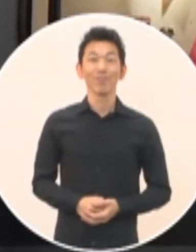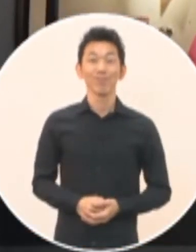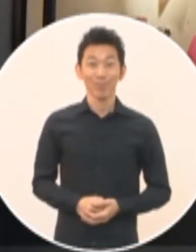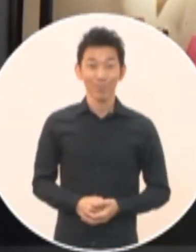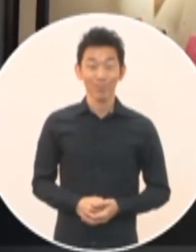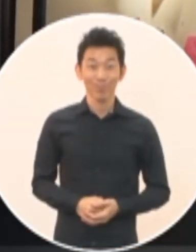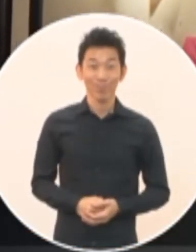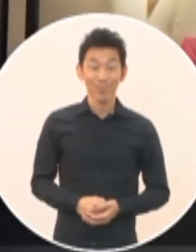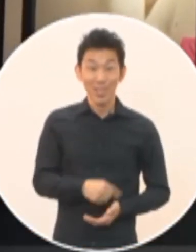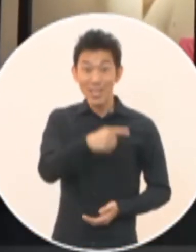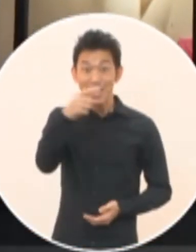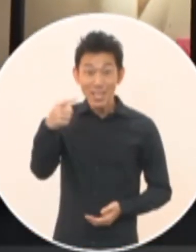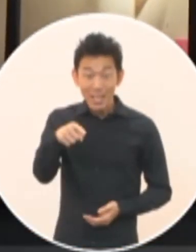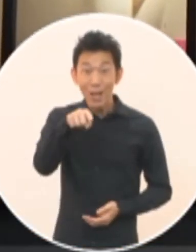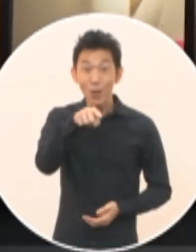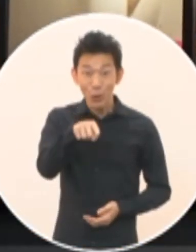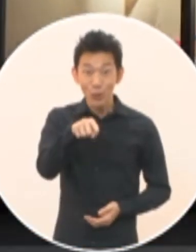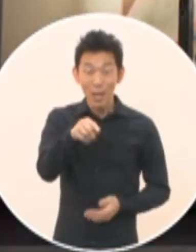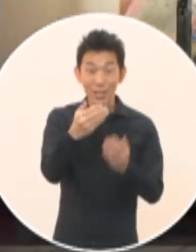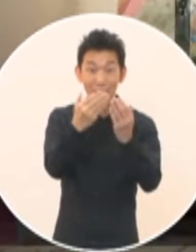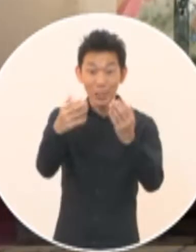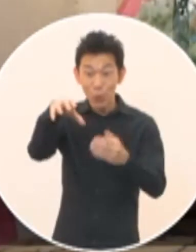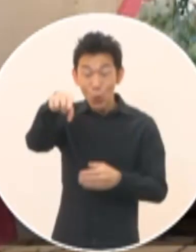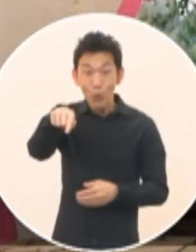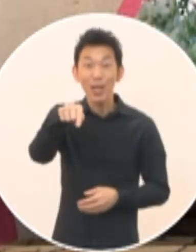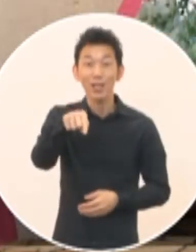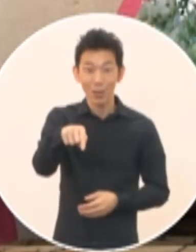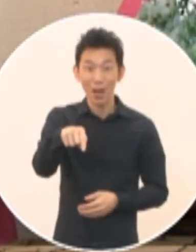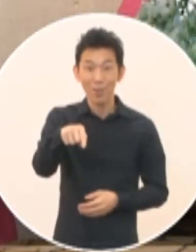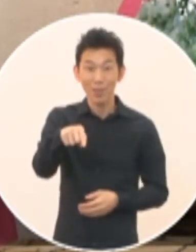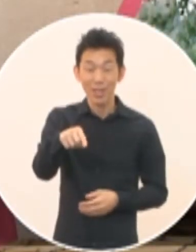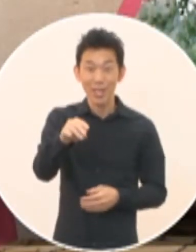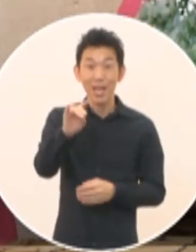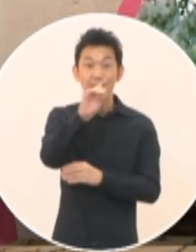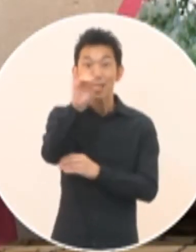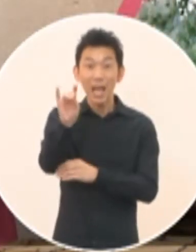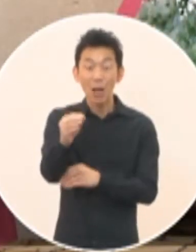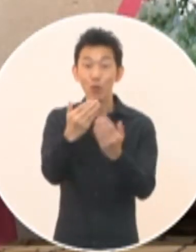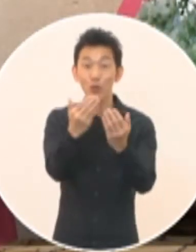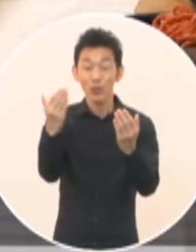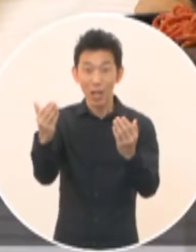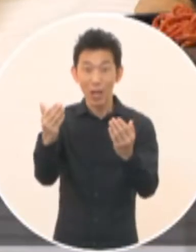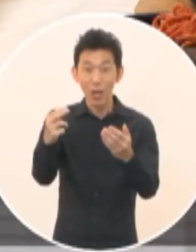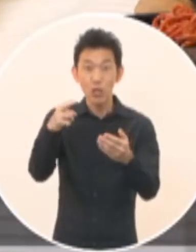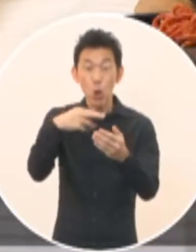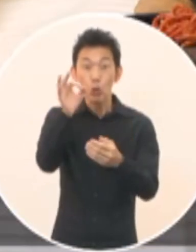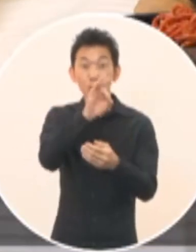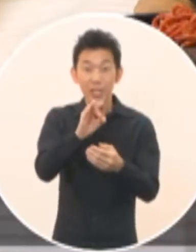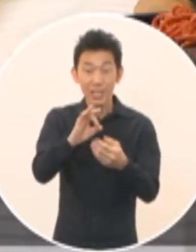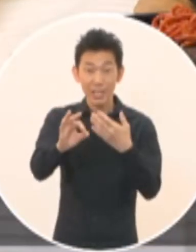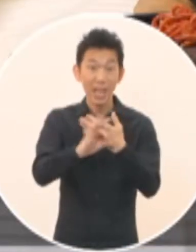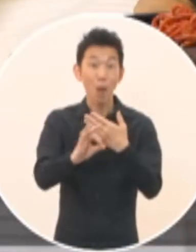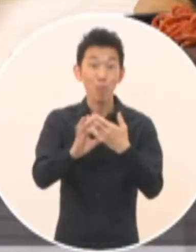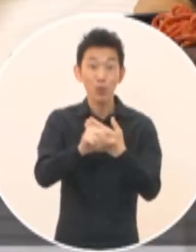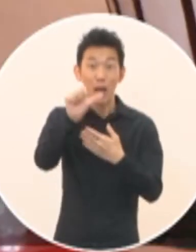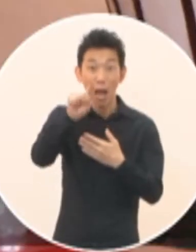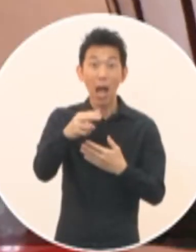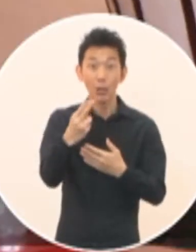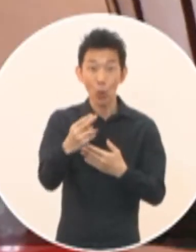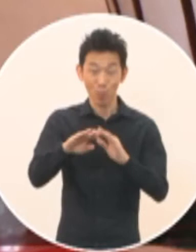現在朝霞プラザ1階展示コーナーでは企画展食品サンプルアートを開催しています